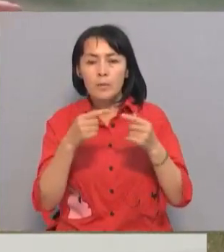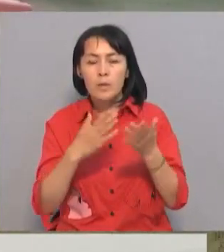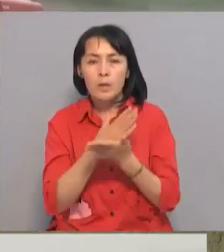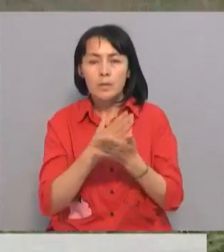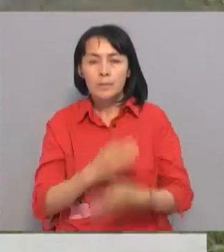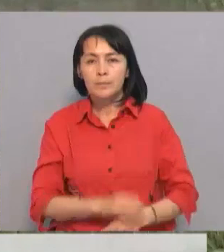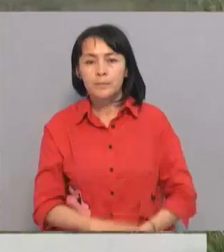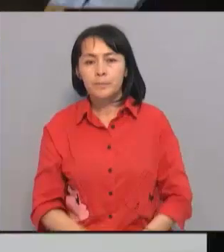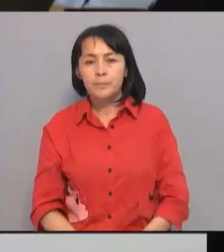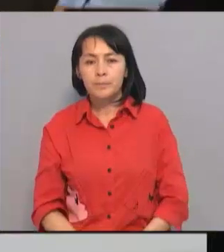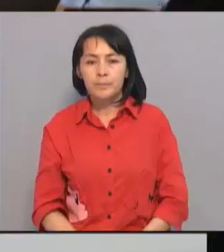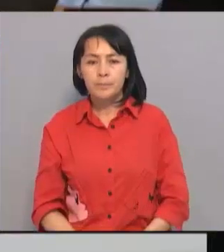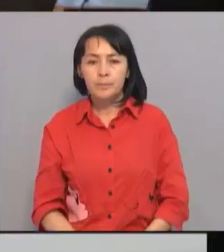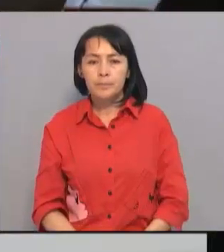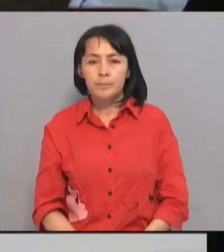гражданской